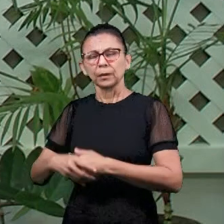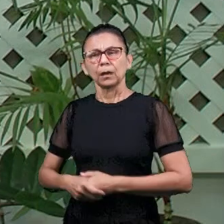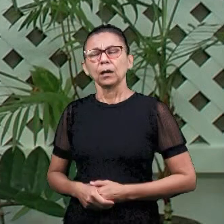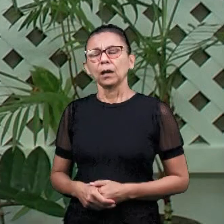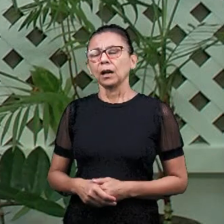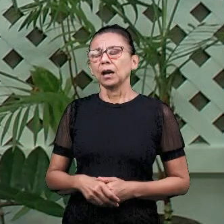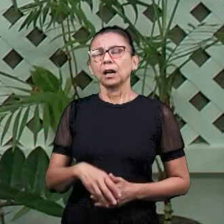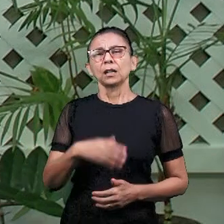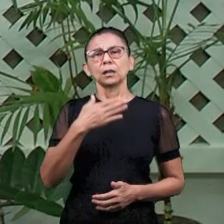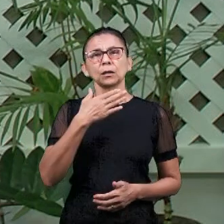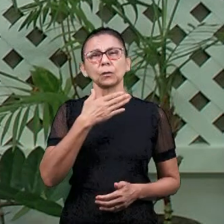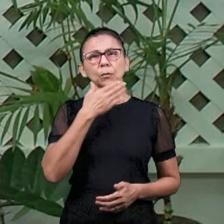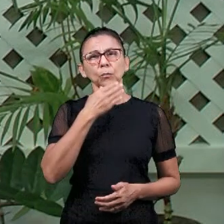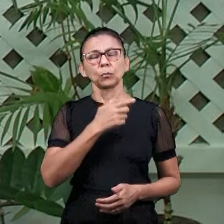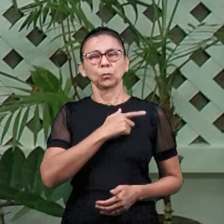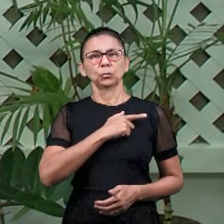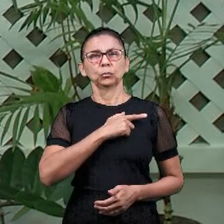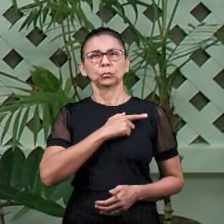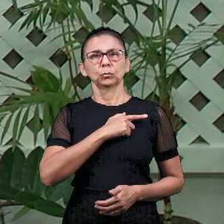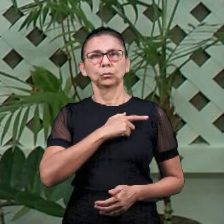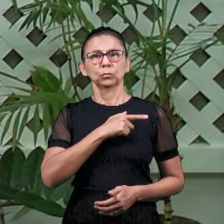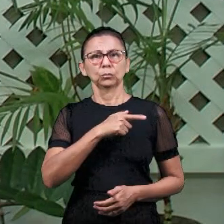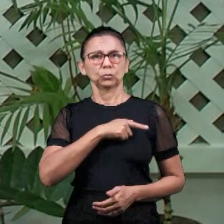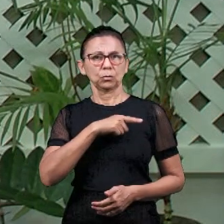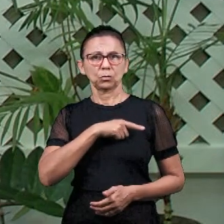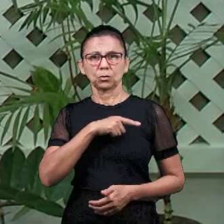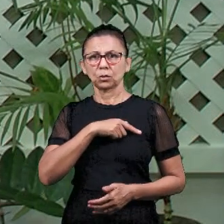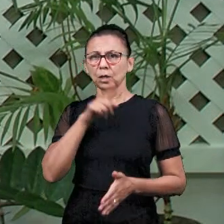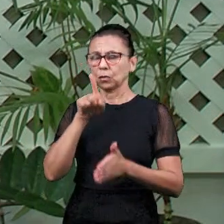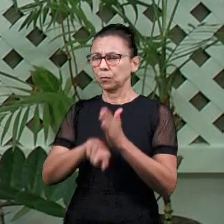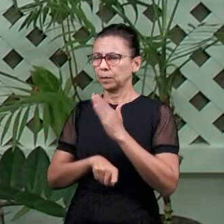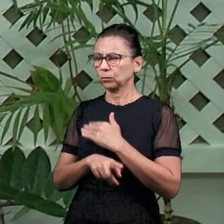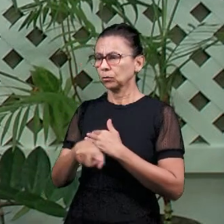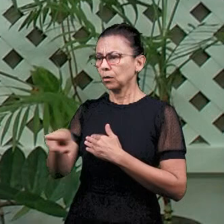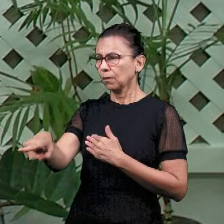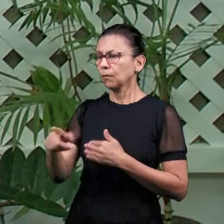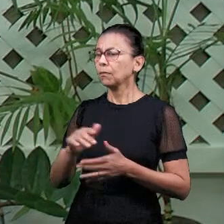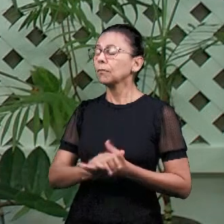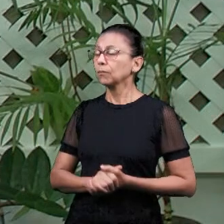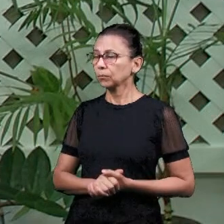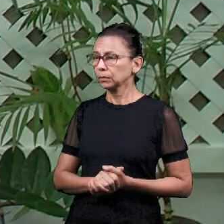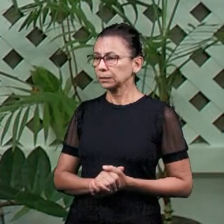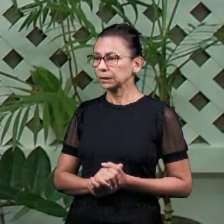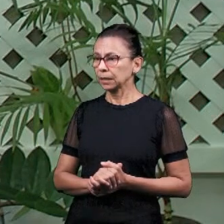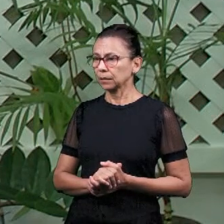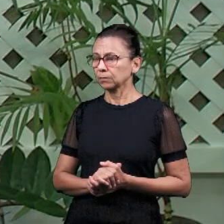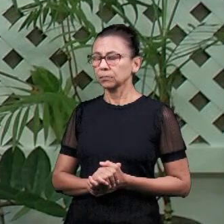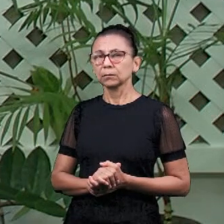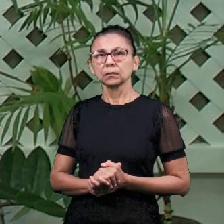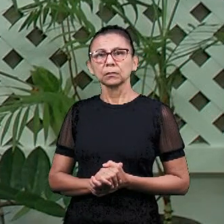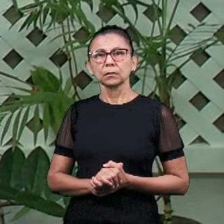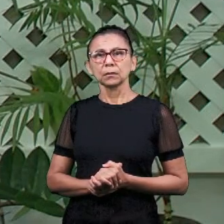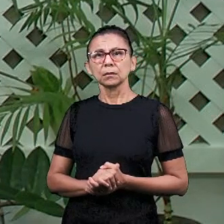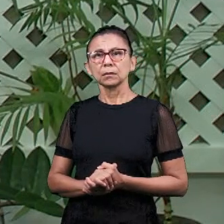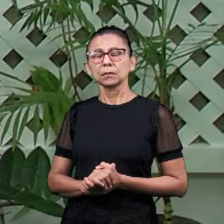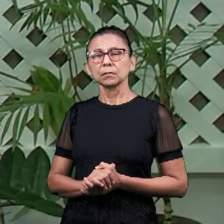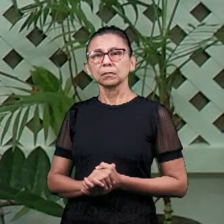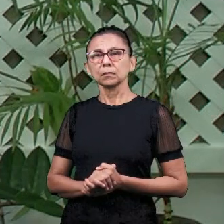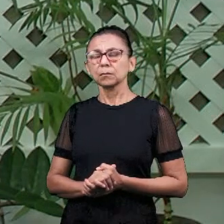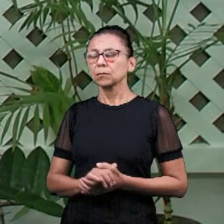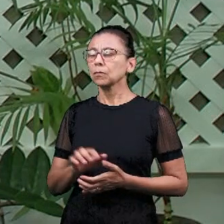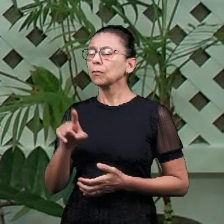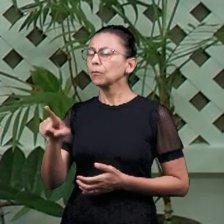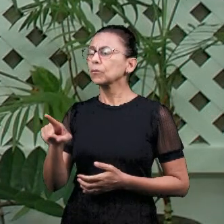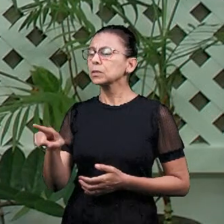dit, de quel côté tu es? Mais il m'a posé la question aussi. Il m'a dit, tu es de quel côté? Non, j'ai dit, non, je suis du côté de l'œuvre du